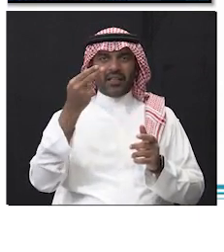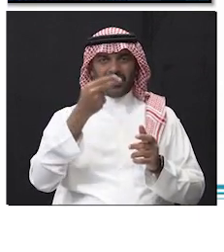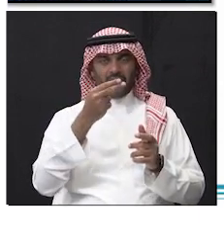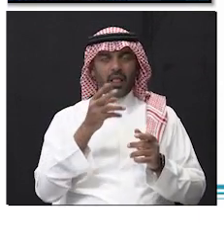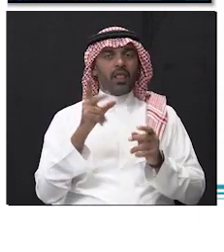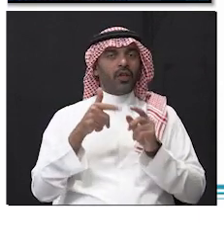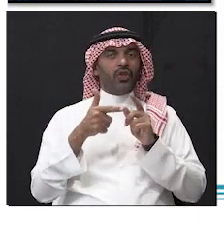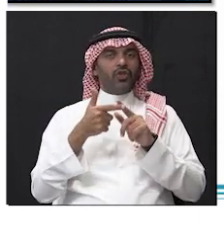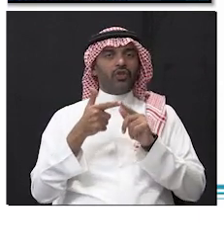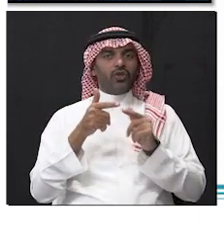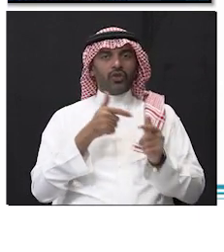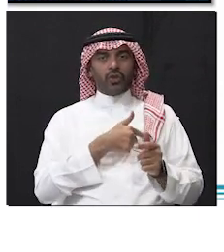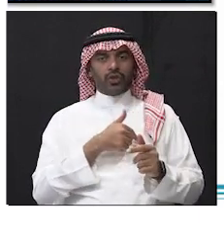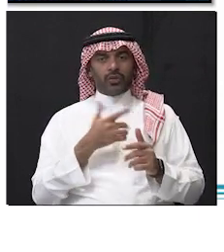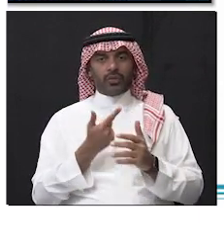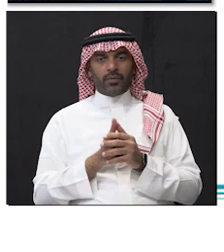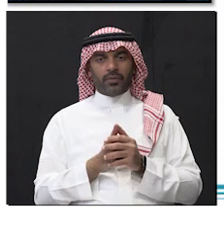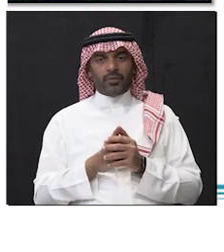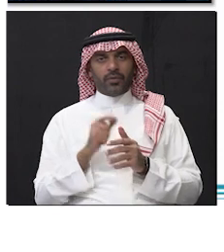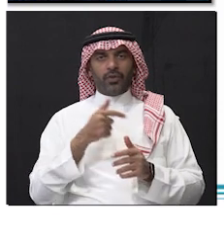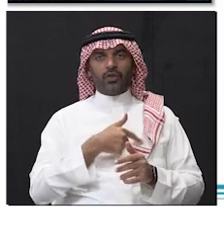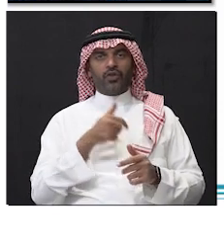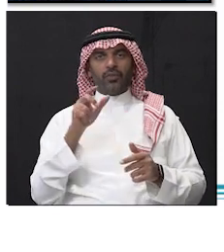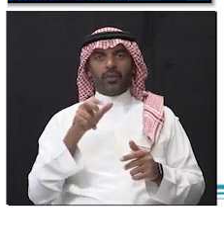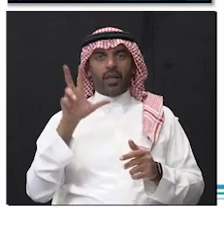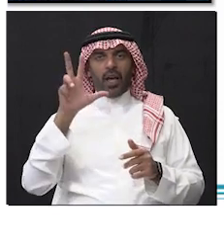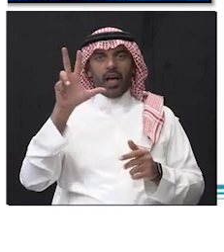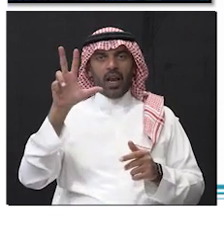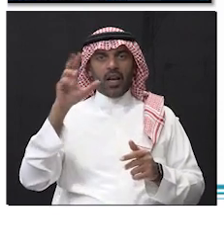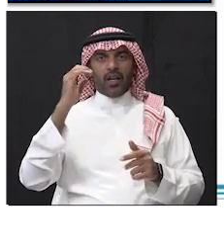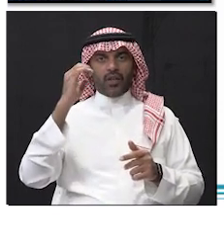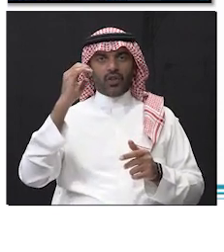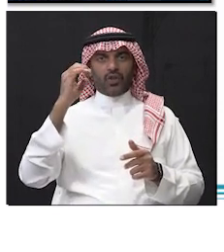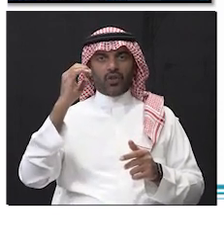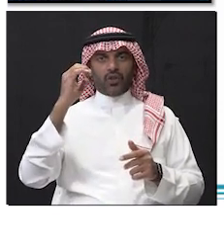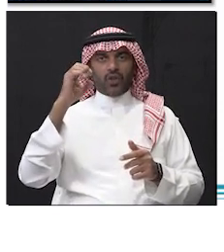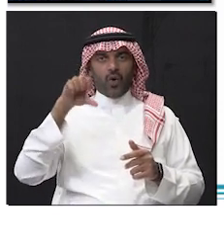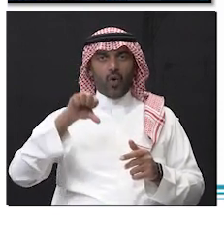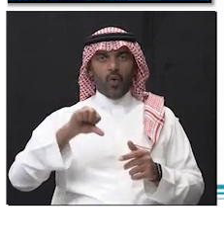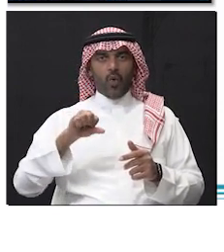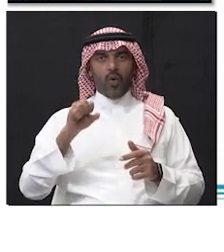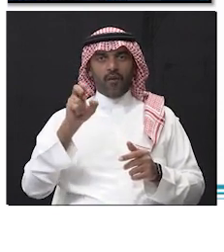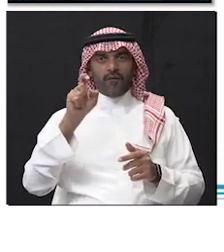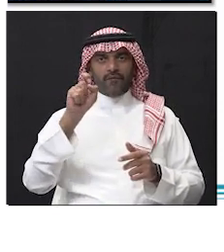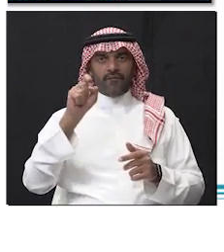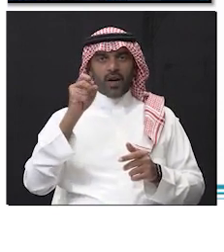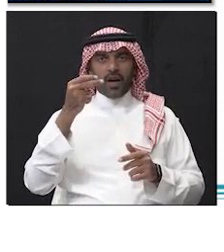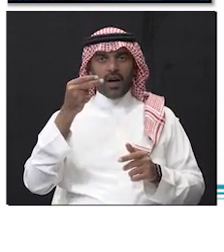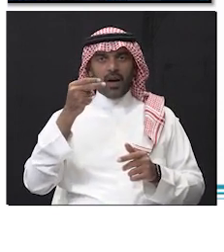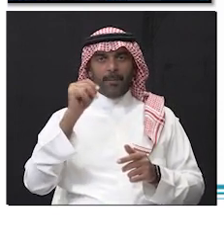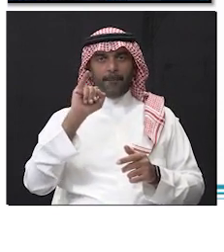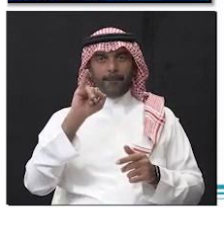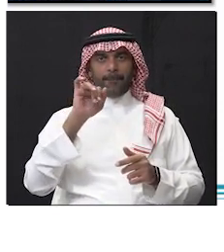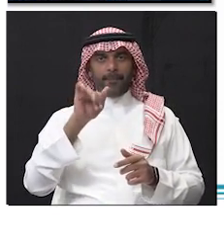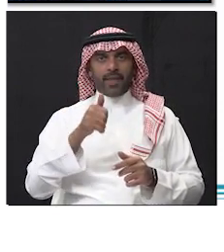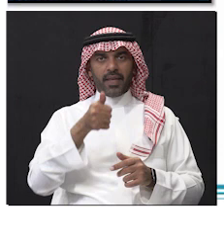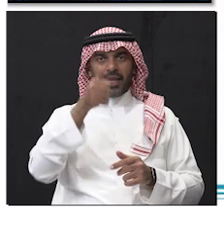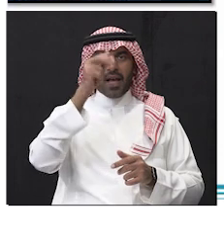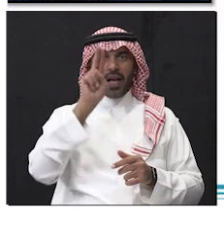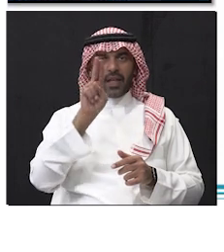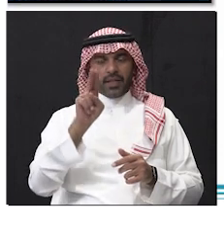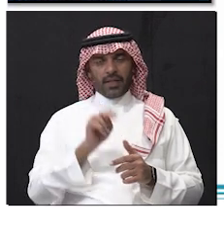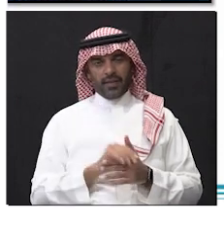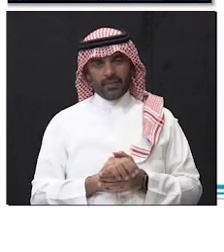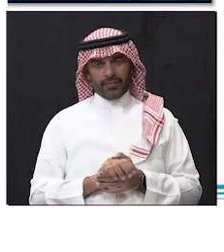أحسنتم. تسمى الجوف معويات، بمعنى أنها مجوفة، وهذا التجويف يقوم بدور